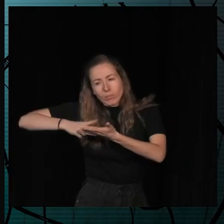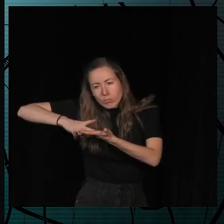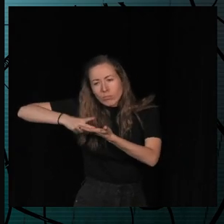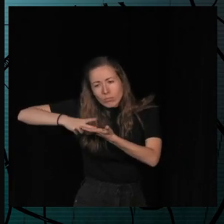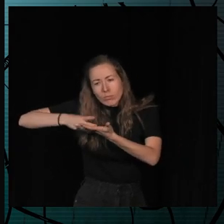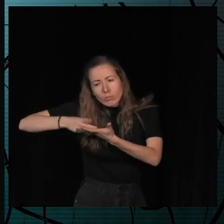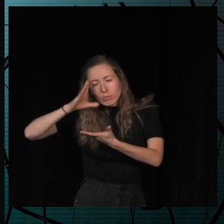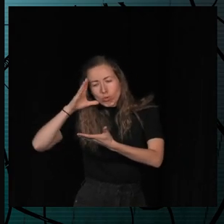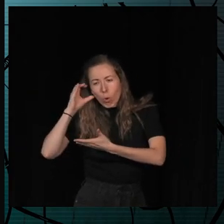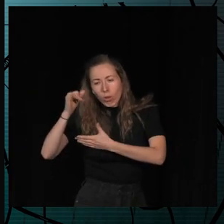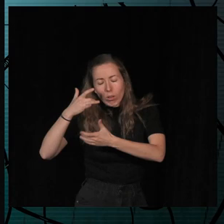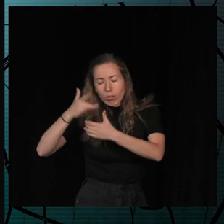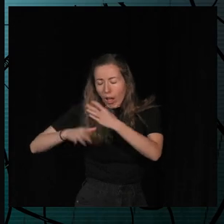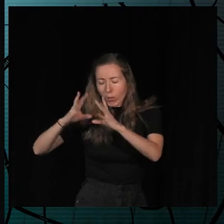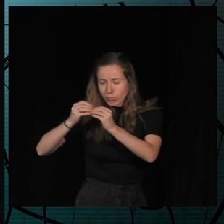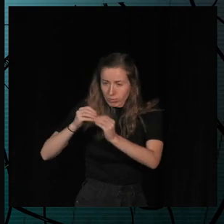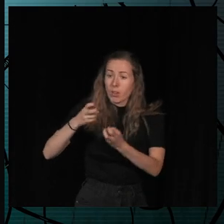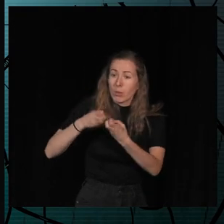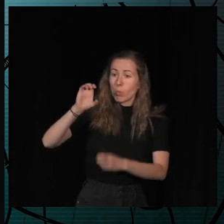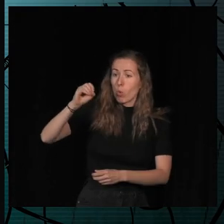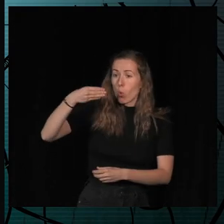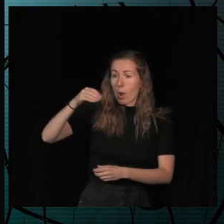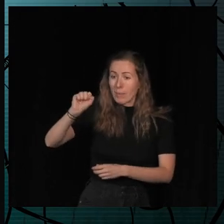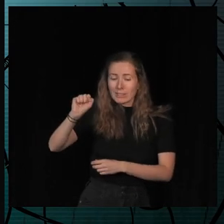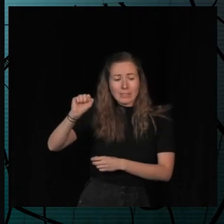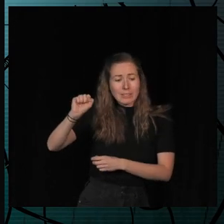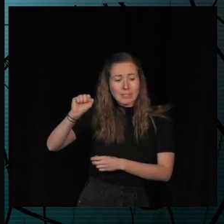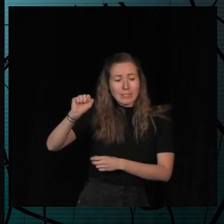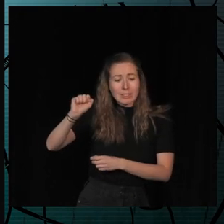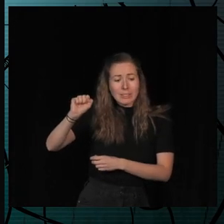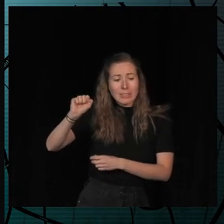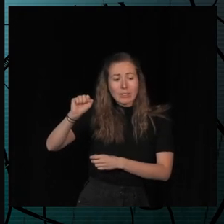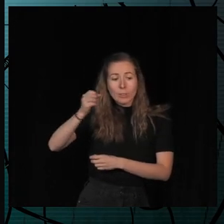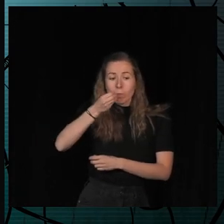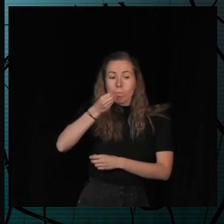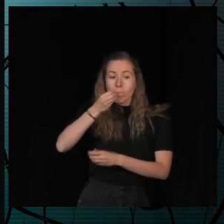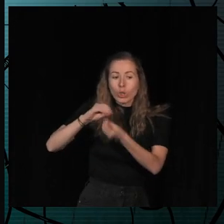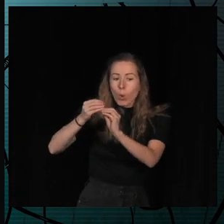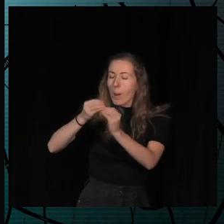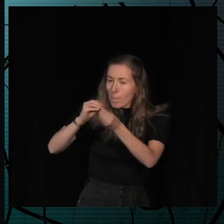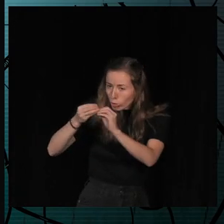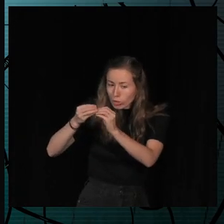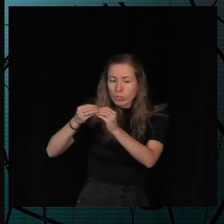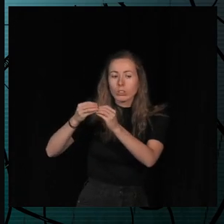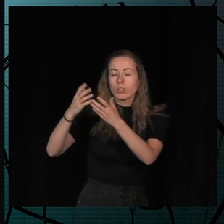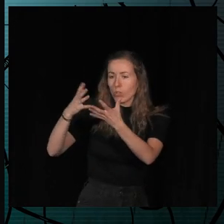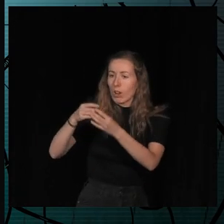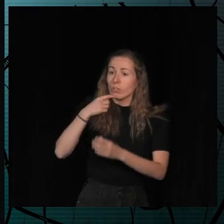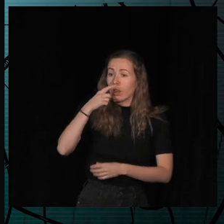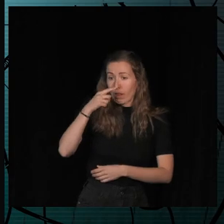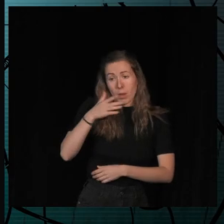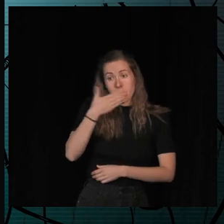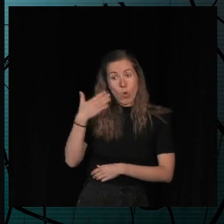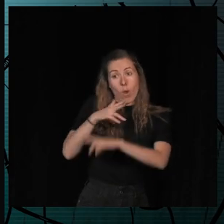pour l'Organisation Mondiale de la Santé le trouble de l'alimentation pour l'organisation modale de santé relisez la définition hein